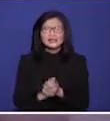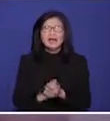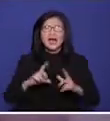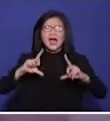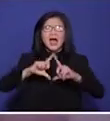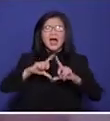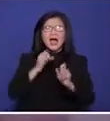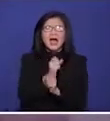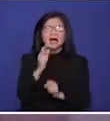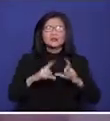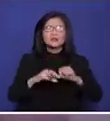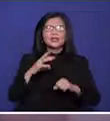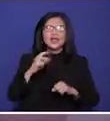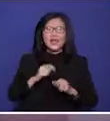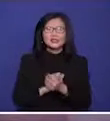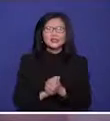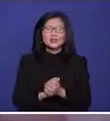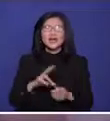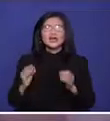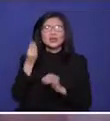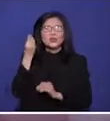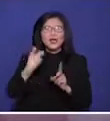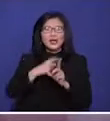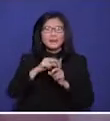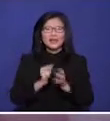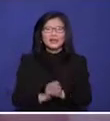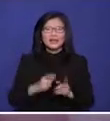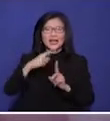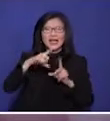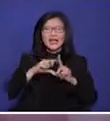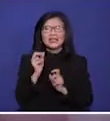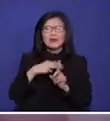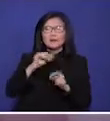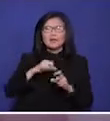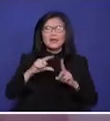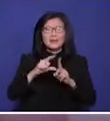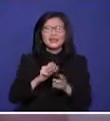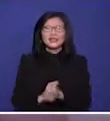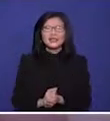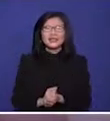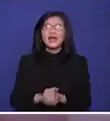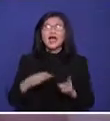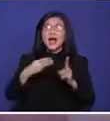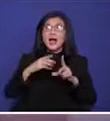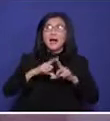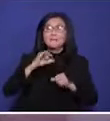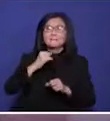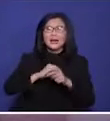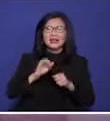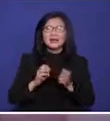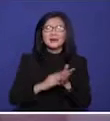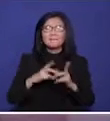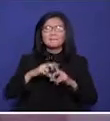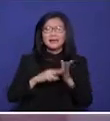Raharjo, Ketua KPK, Ahmad Taufan Damanik, Ketua Komnas HAM, Bagir Manan, mantan Ketua Mahkamah